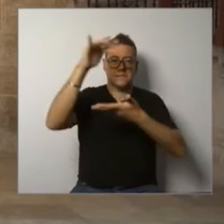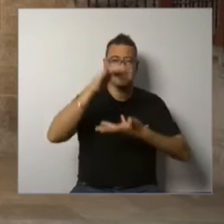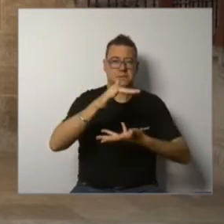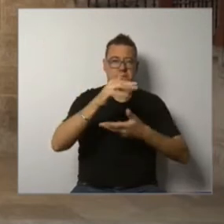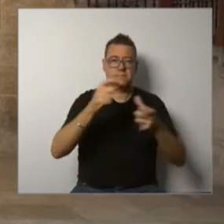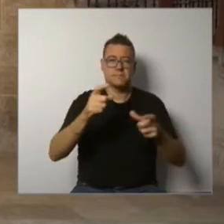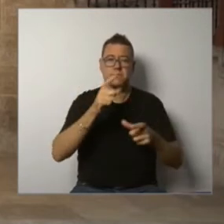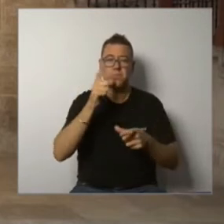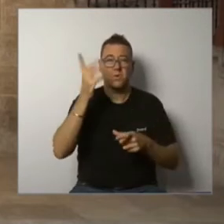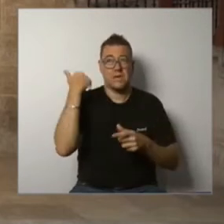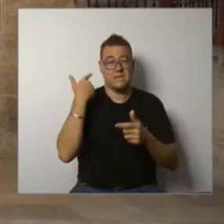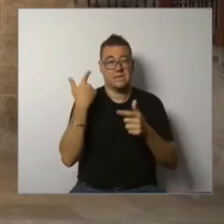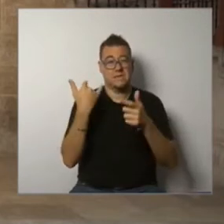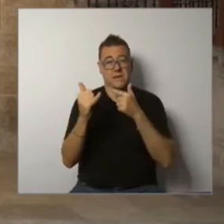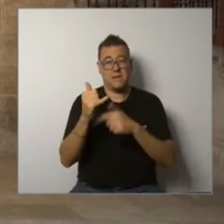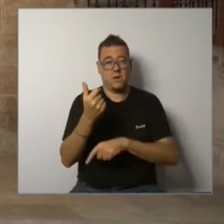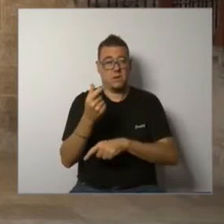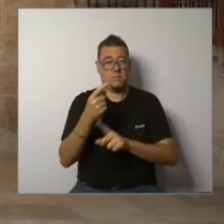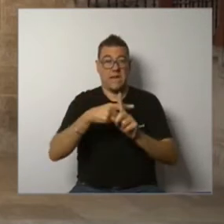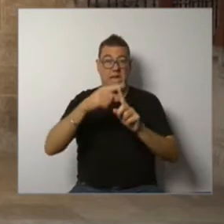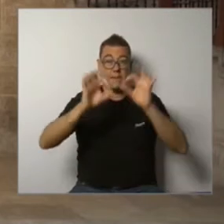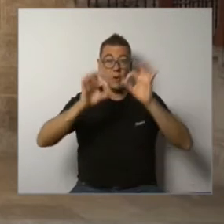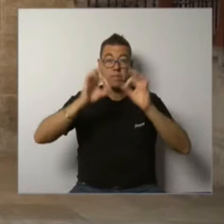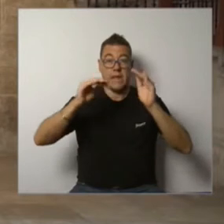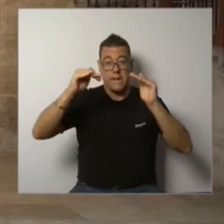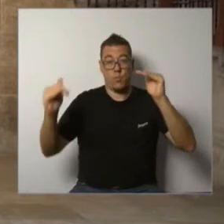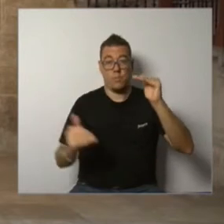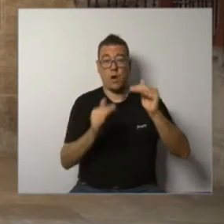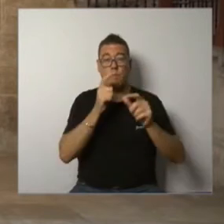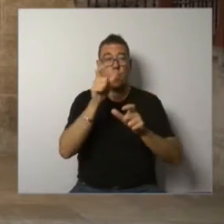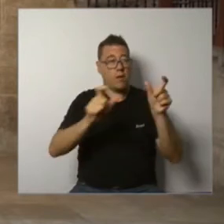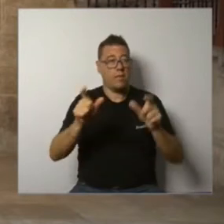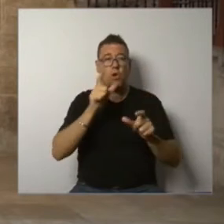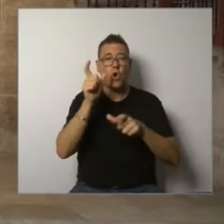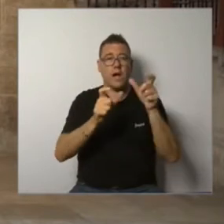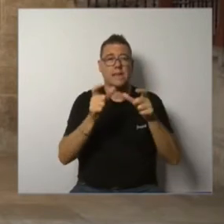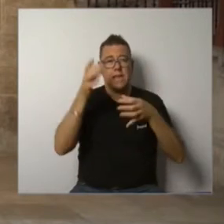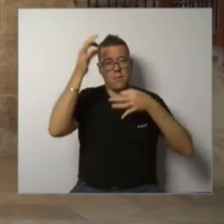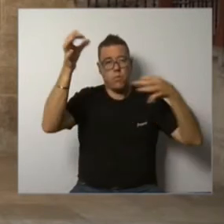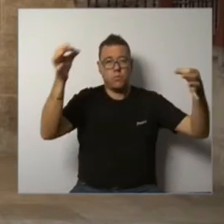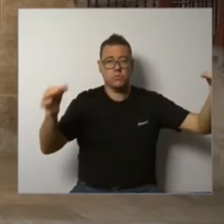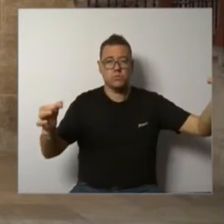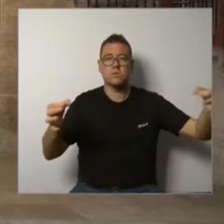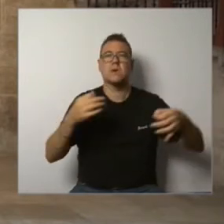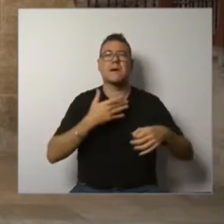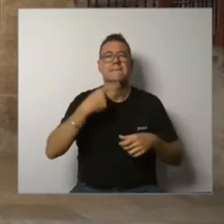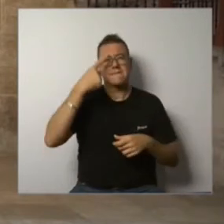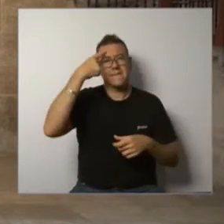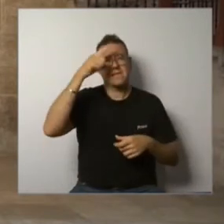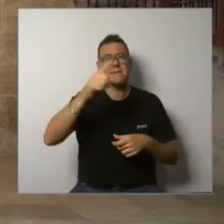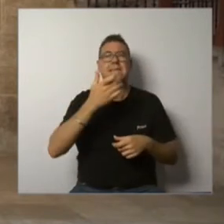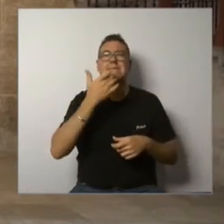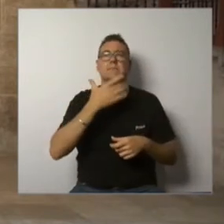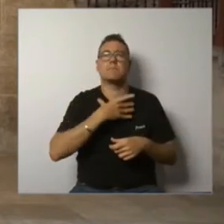Comunidad Valenciana no ha gustado ni a hosteleros, ni a propietarios de hoteles, ni al sector turístico, ni tampoco a los políticos locales. En primer